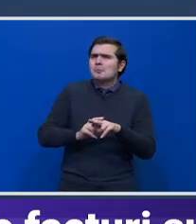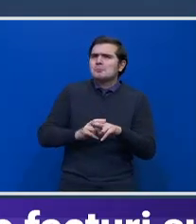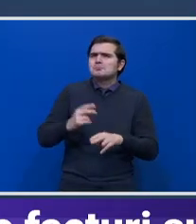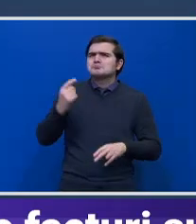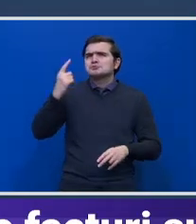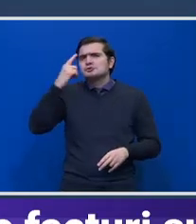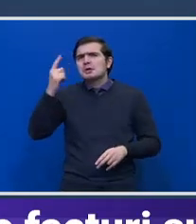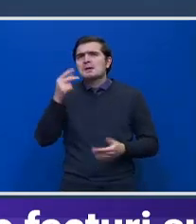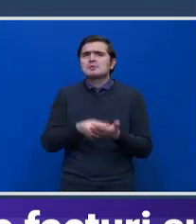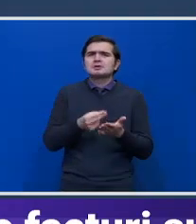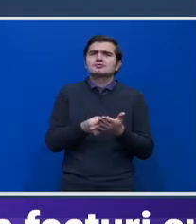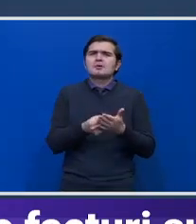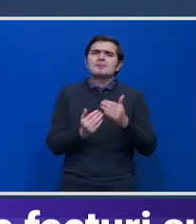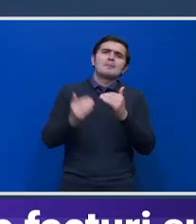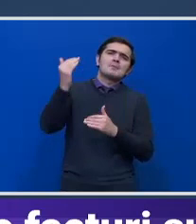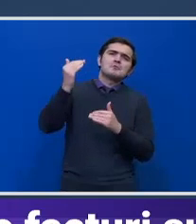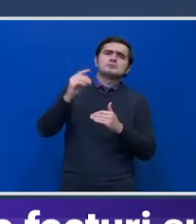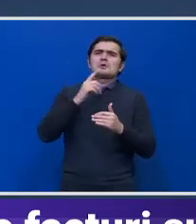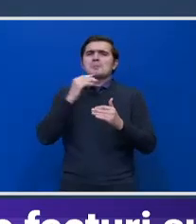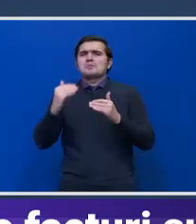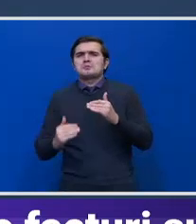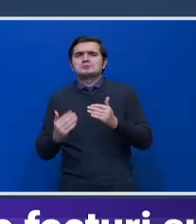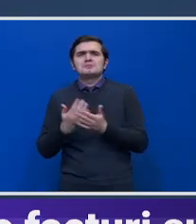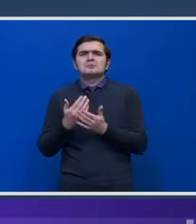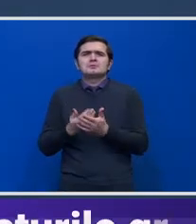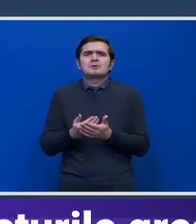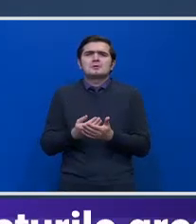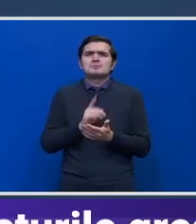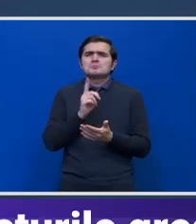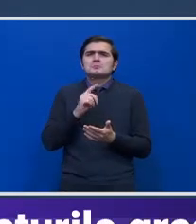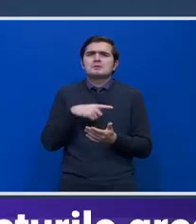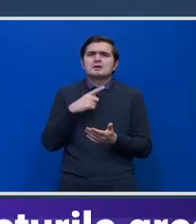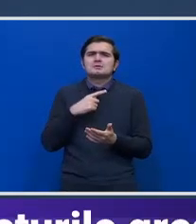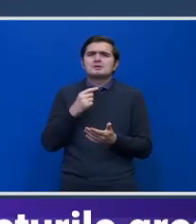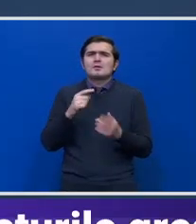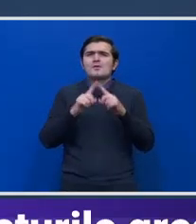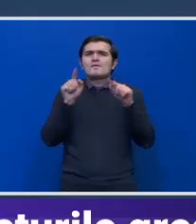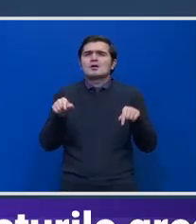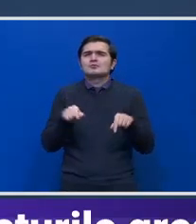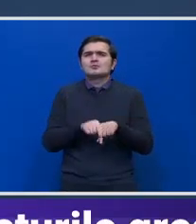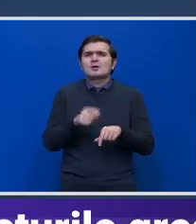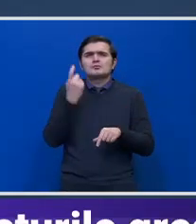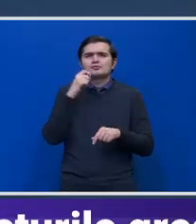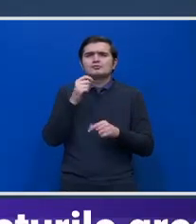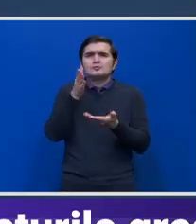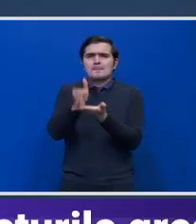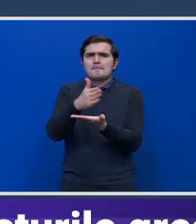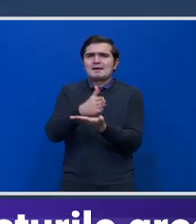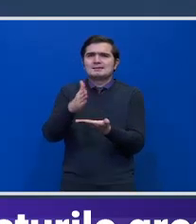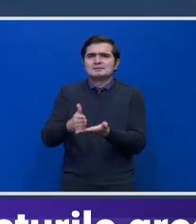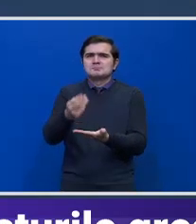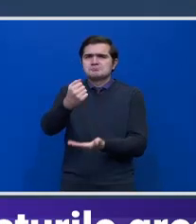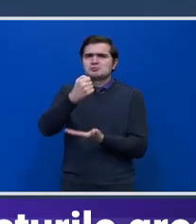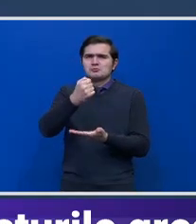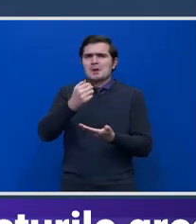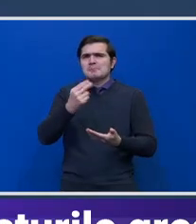dacă plătesc mai mult sau mai puțin? Adică e o factură... Nu există pe factură, pe defalcarea sumei, nu știu, ceva pe care ar